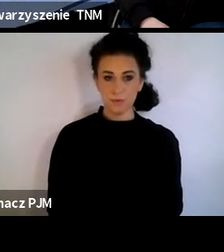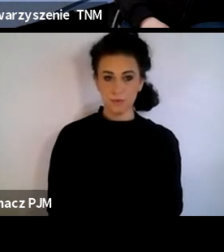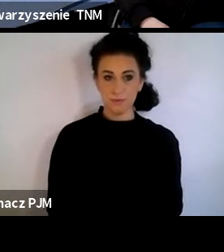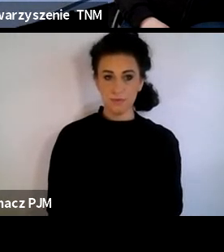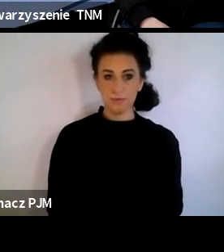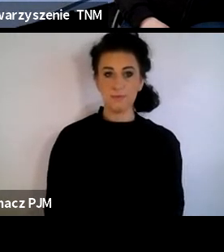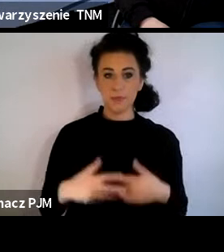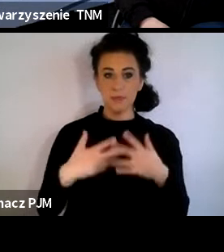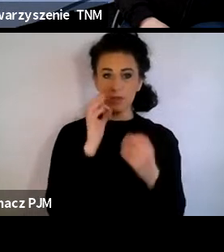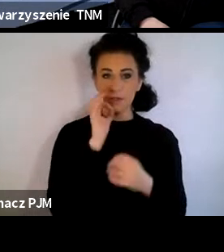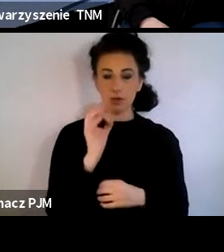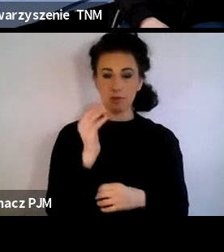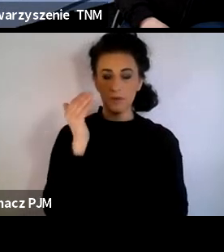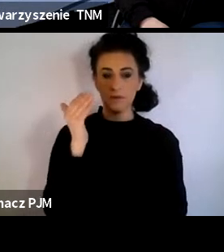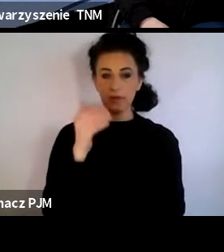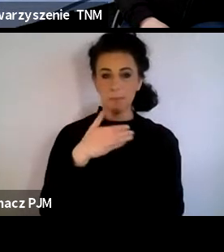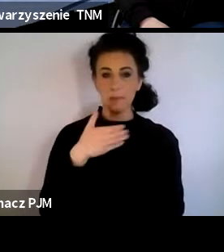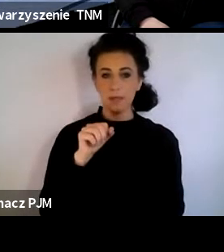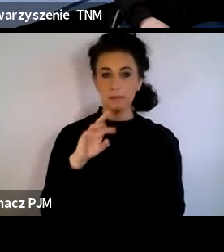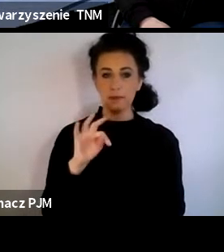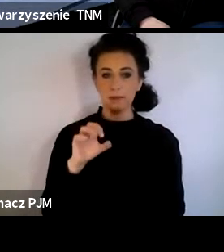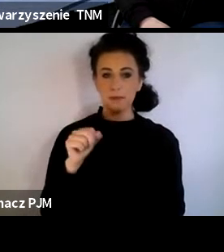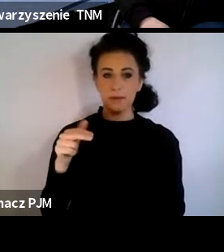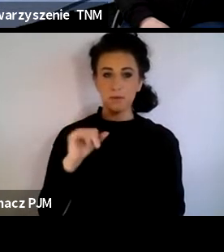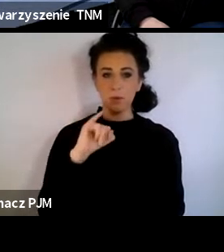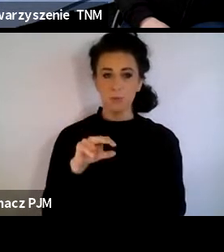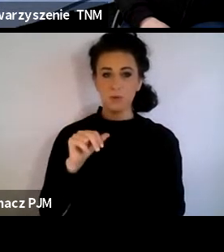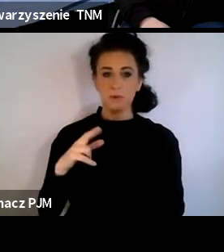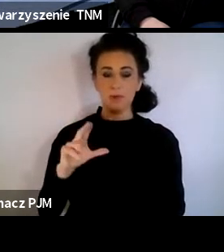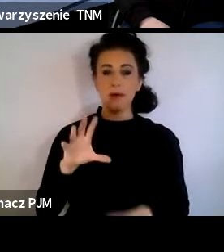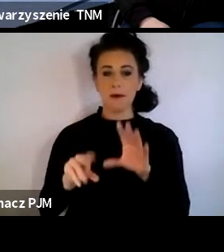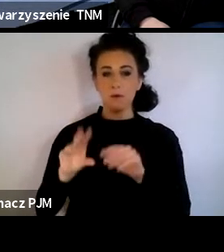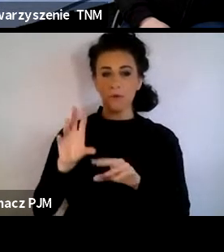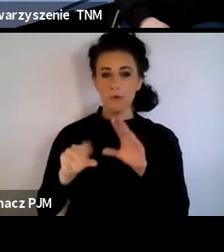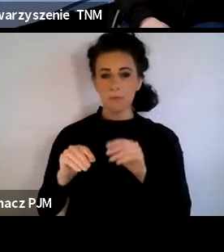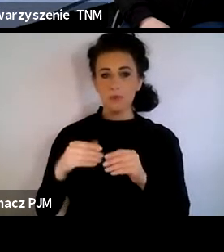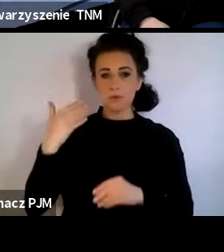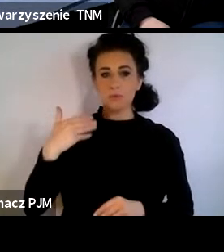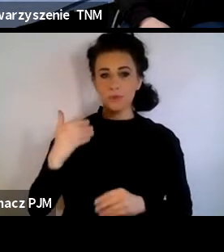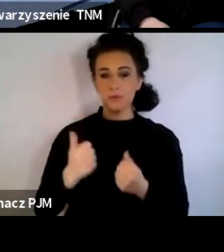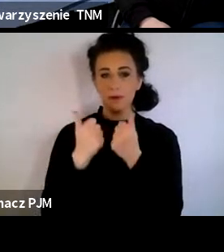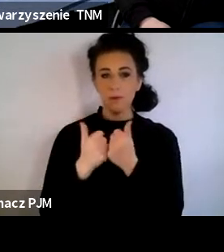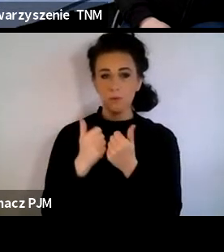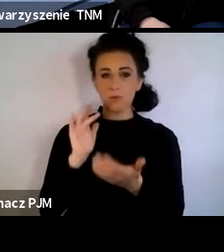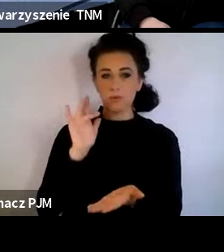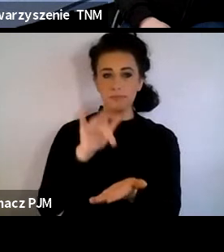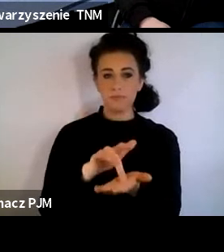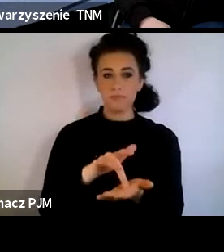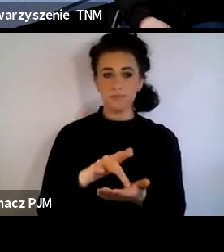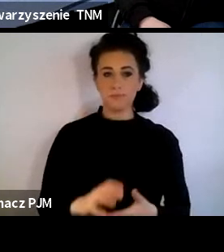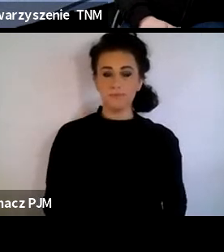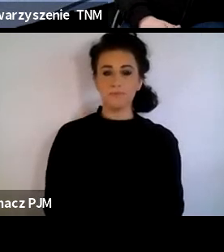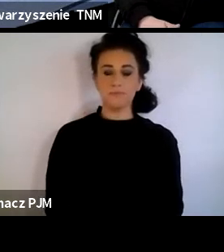Dzień dobry, witam również Martin Jung, Uniwersytet Ekonomiczny w Krakowie. Dzień dobry. Dzień dobry.